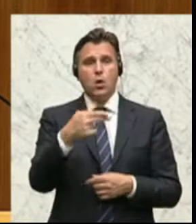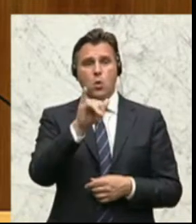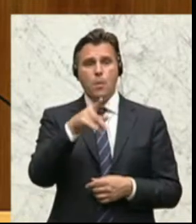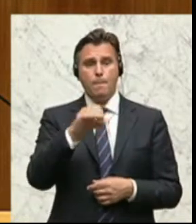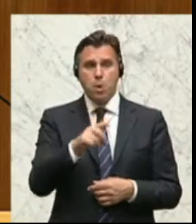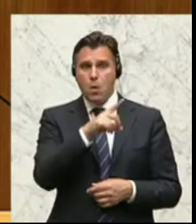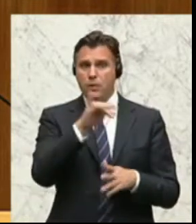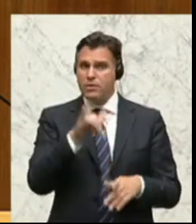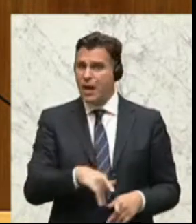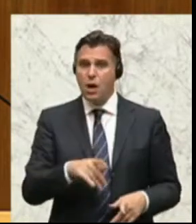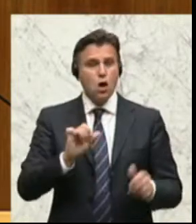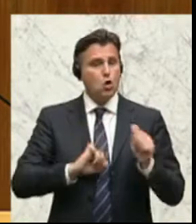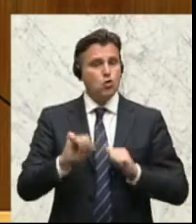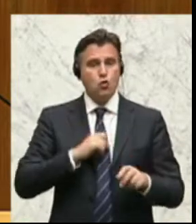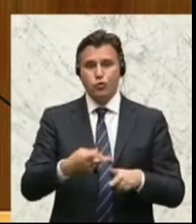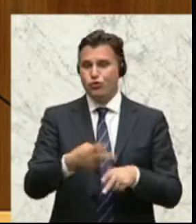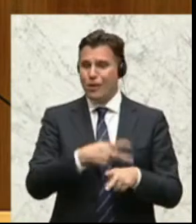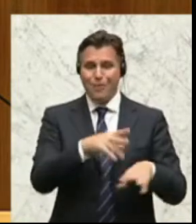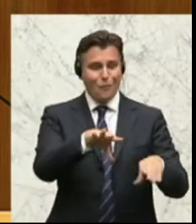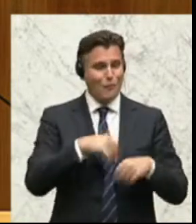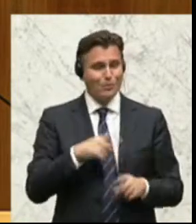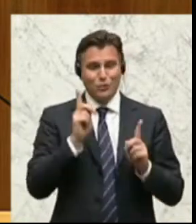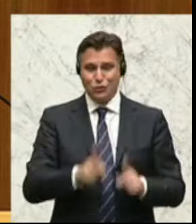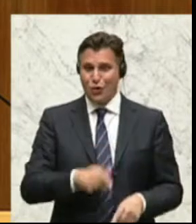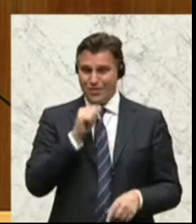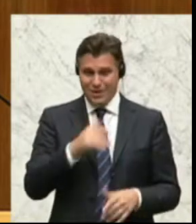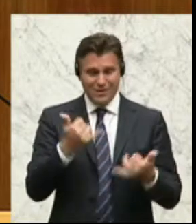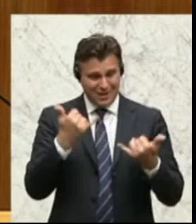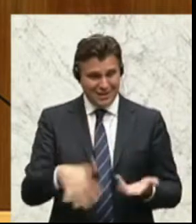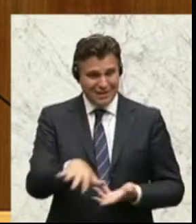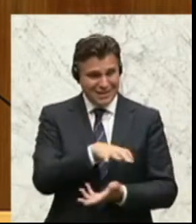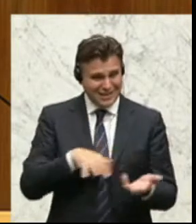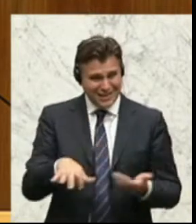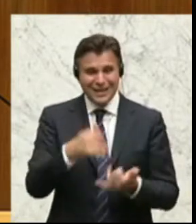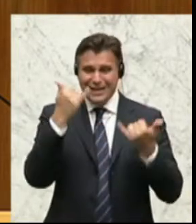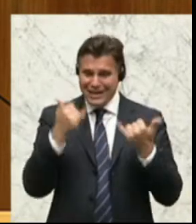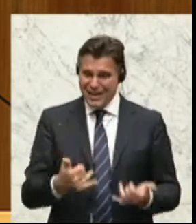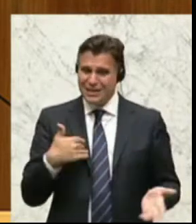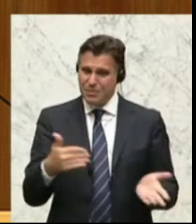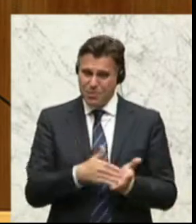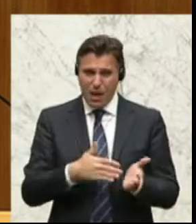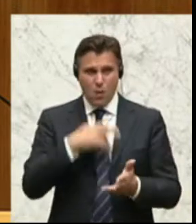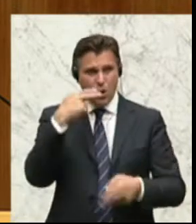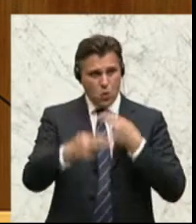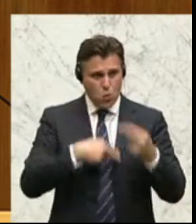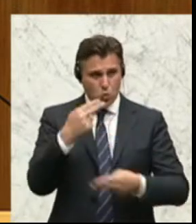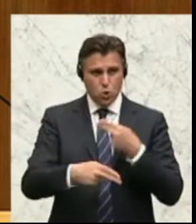hätte notverstaatlicht werden müssen. Das ist ein Skandal. Lassen Sie endlich den Untersuchungsausschuss arbeiten.